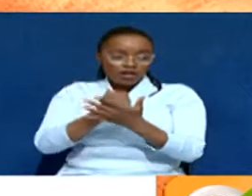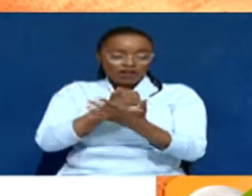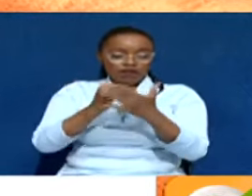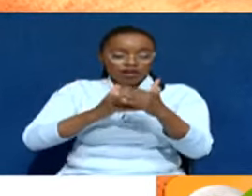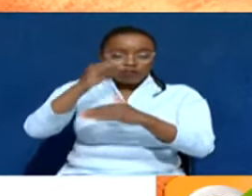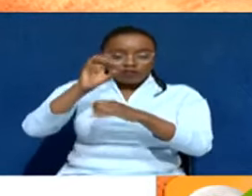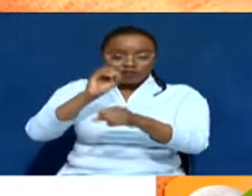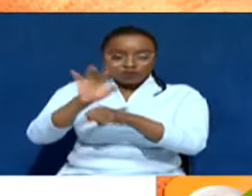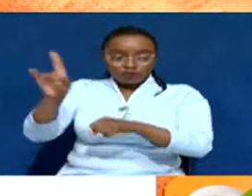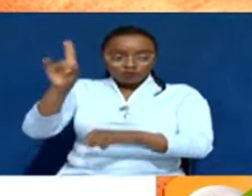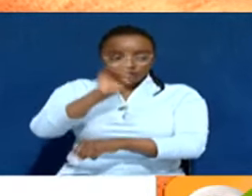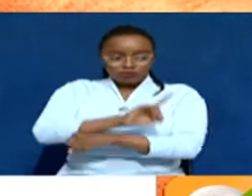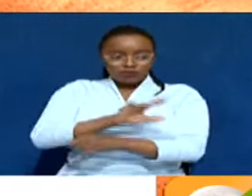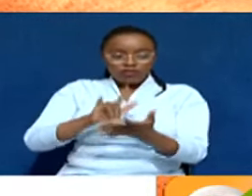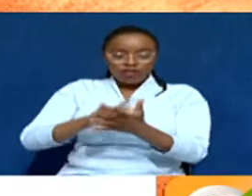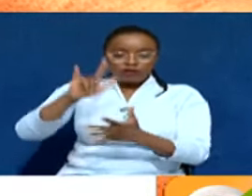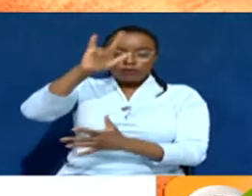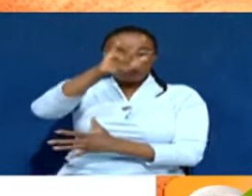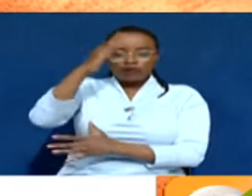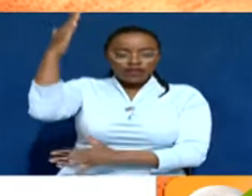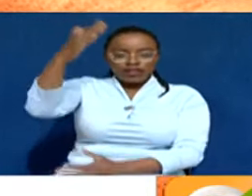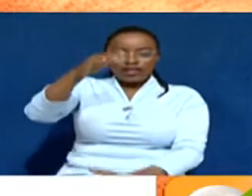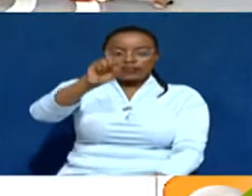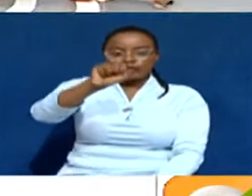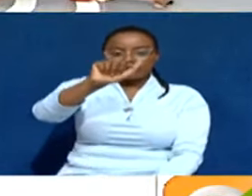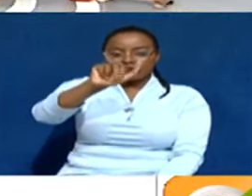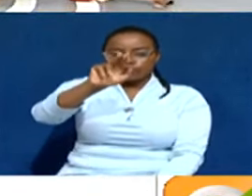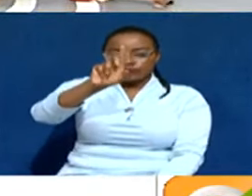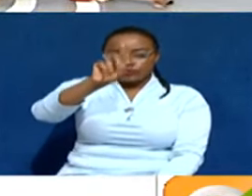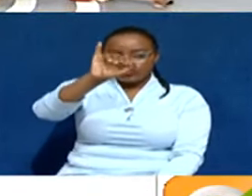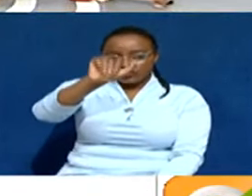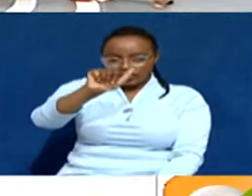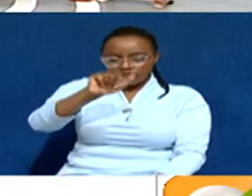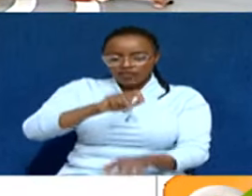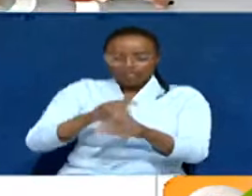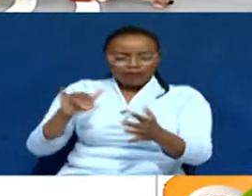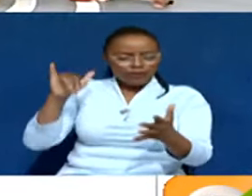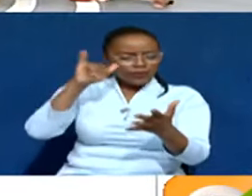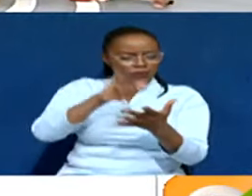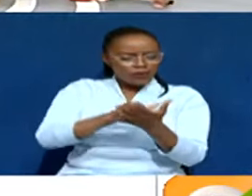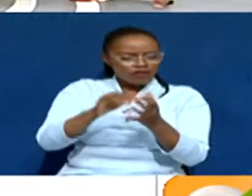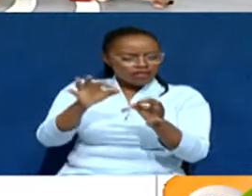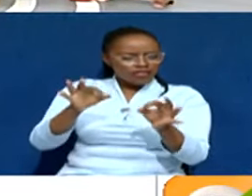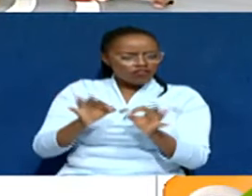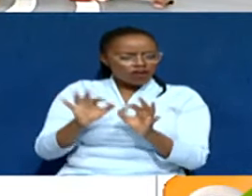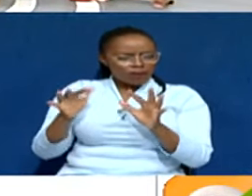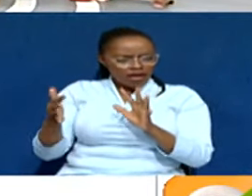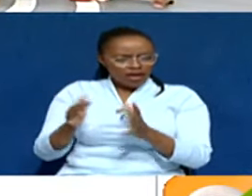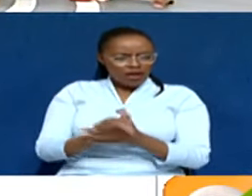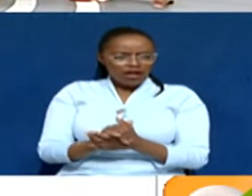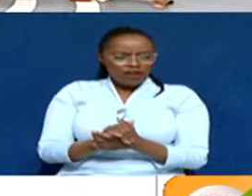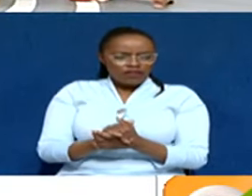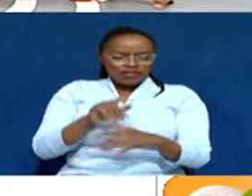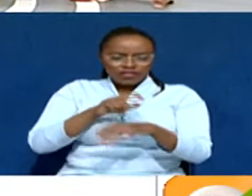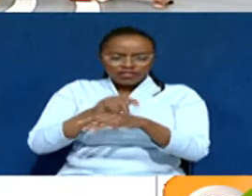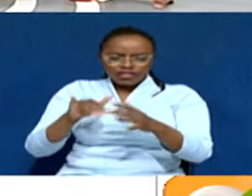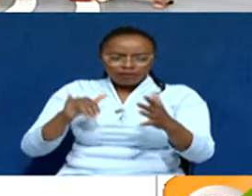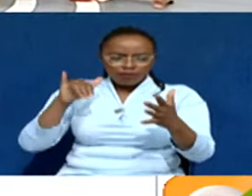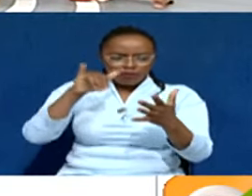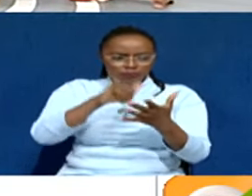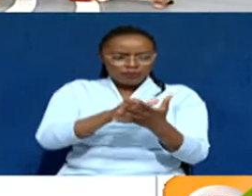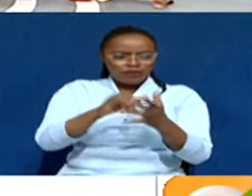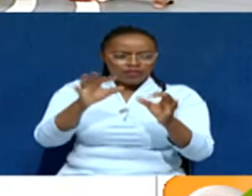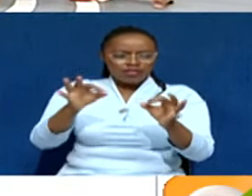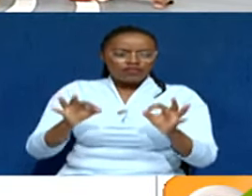14 days, niko kwa ndege. Straight? Yeah. Okay. Mm-hmm. Upon arrival, family, walikuwaje? Okay,